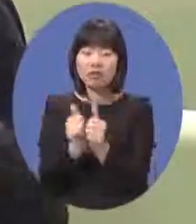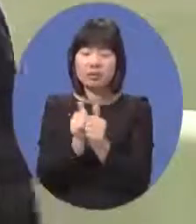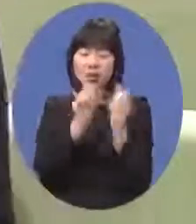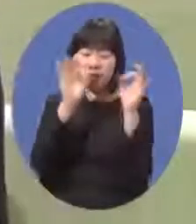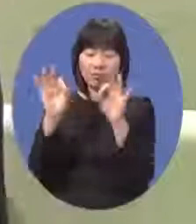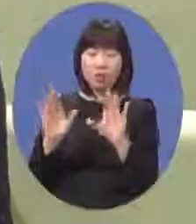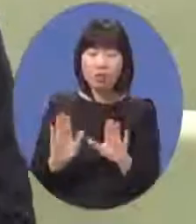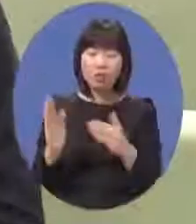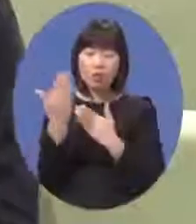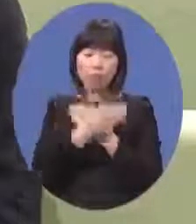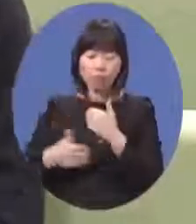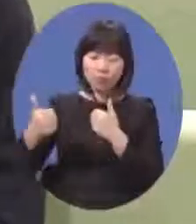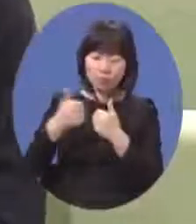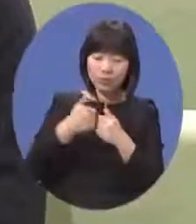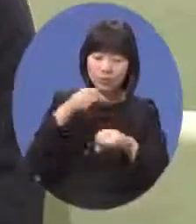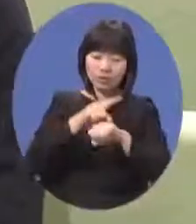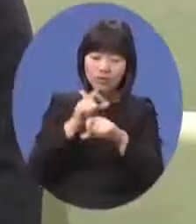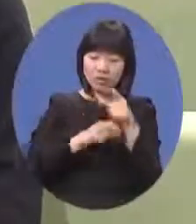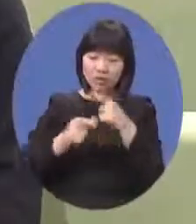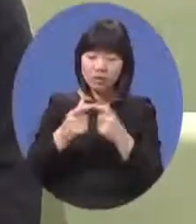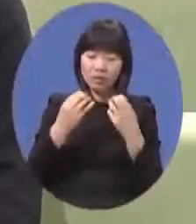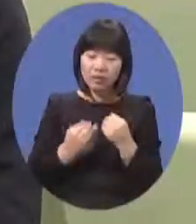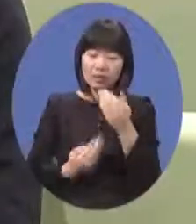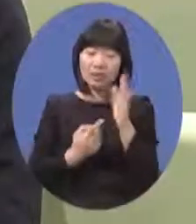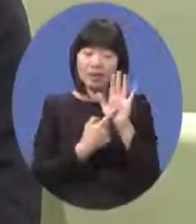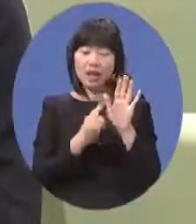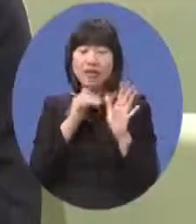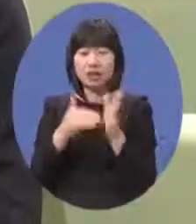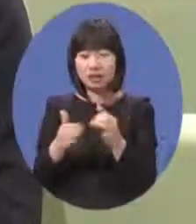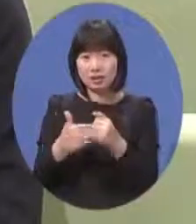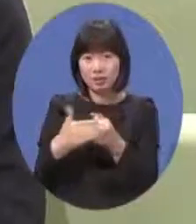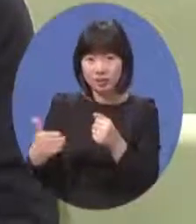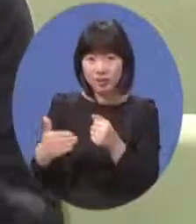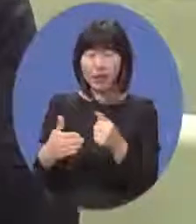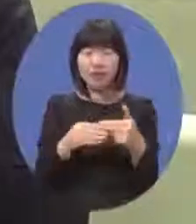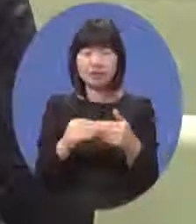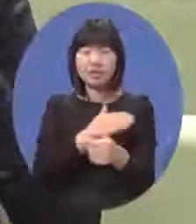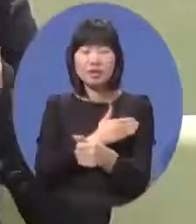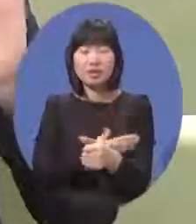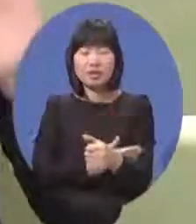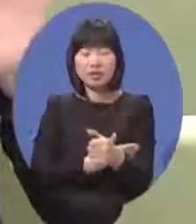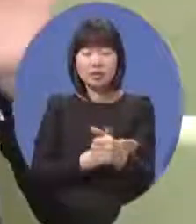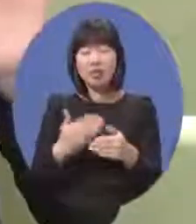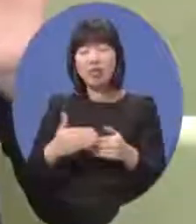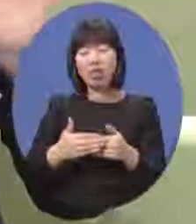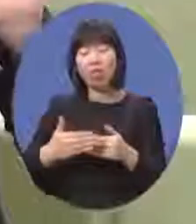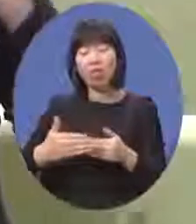경우는 몸으로의 공격성이 좀 더 많이 나타나게 되니까 이런 아이들은 리더십하고는